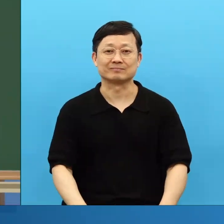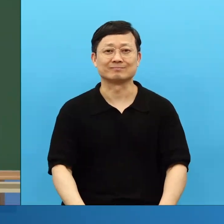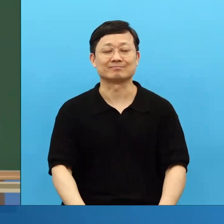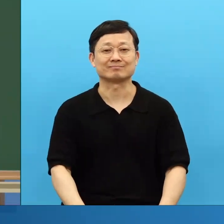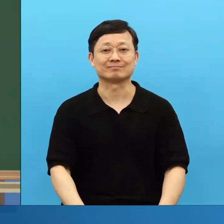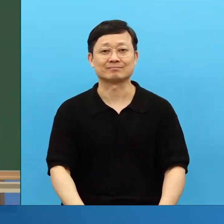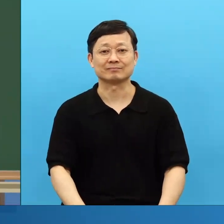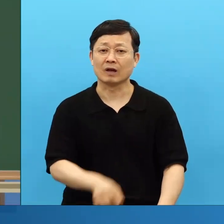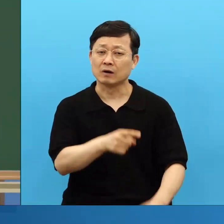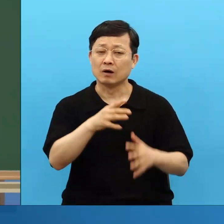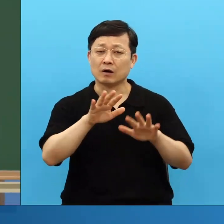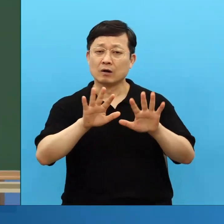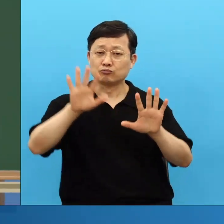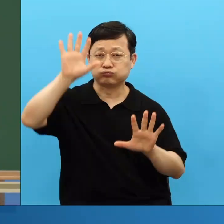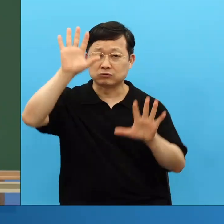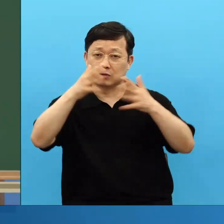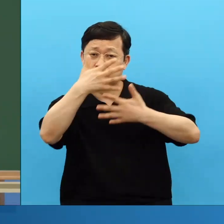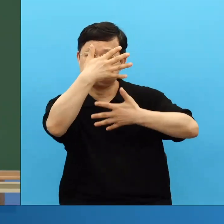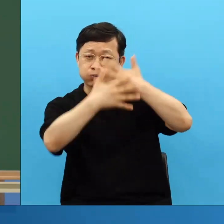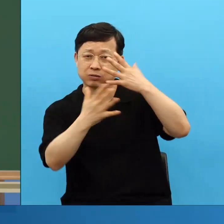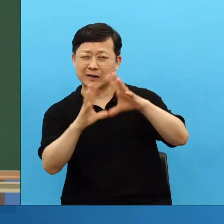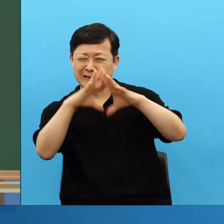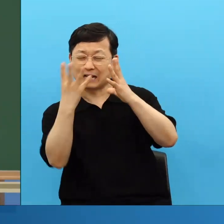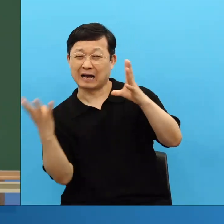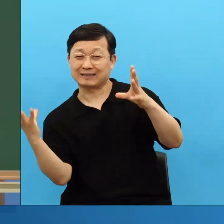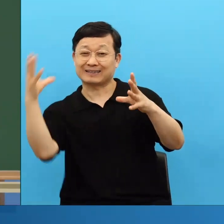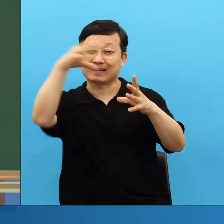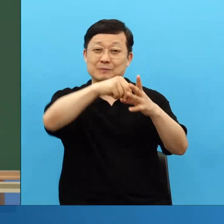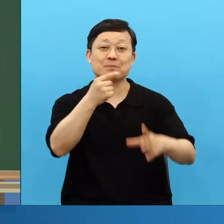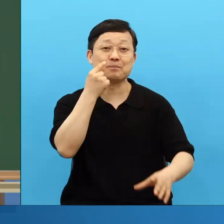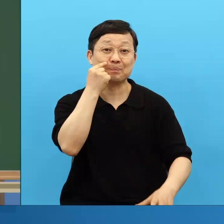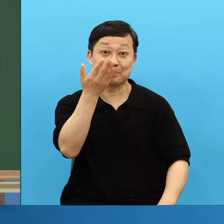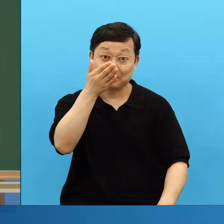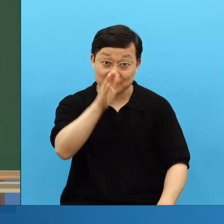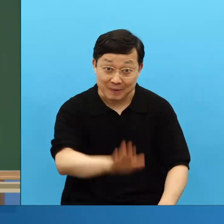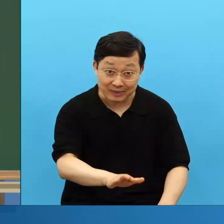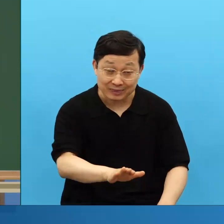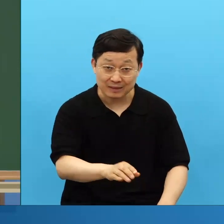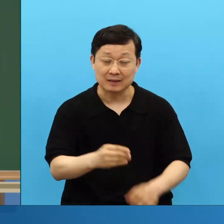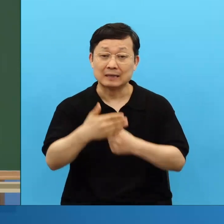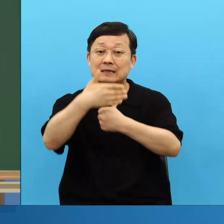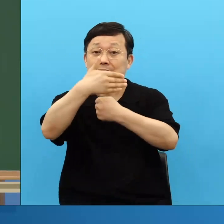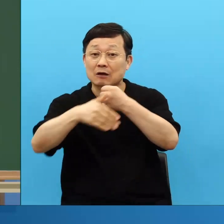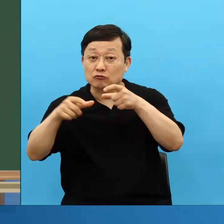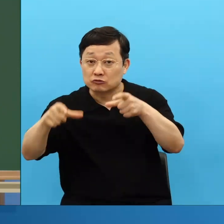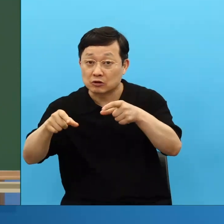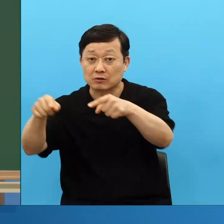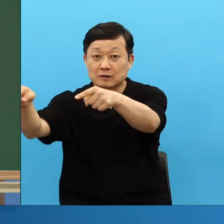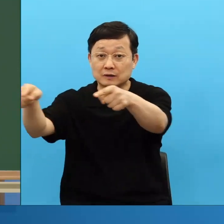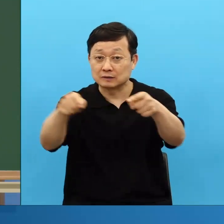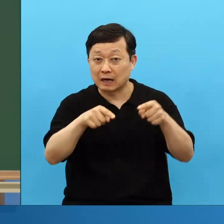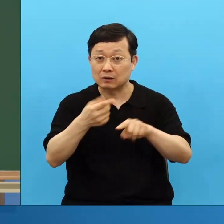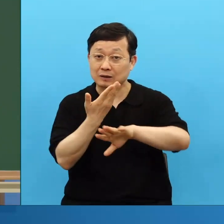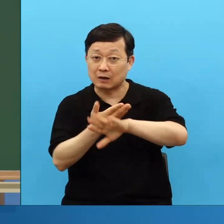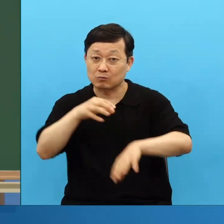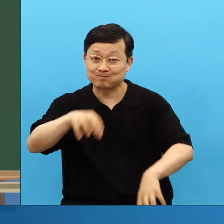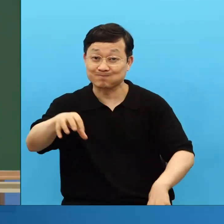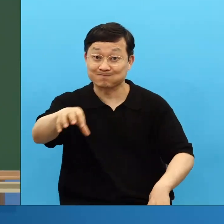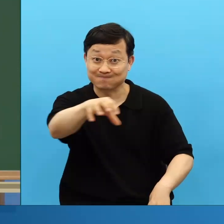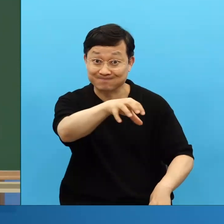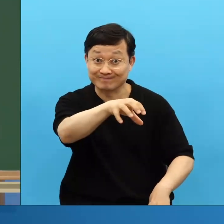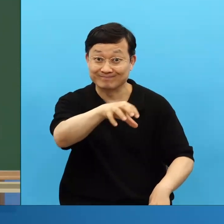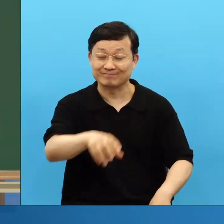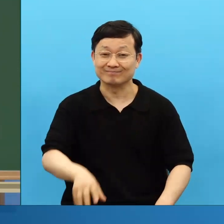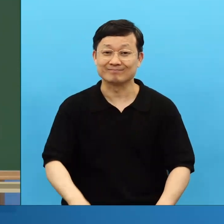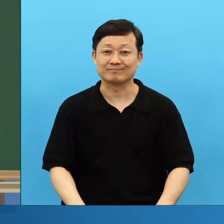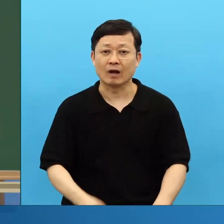참 이런 뮤지컬 속에 다 담지는 못했지만 이 대구 지역이나 전국 다른 지역에도 이게